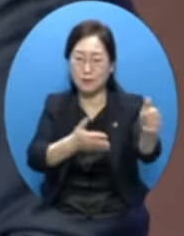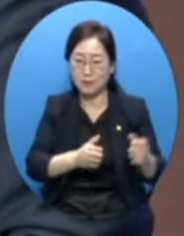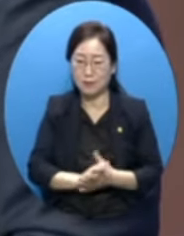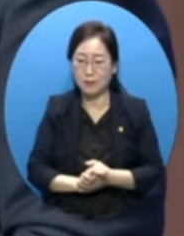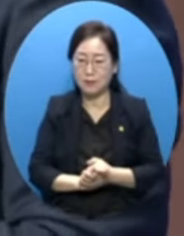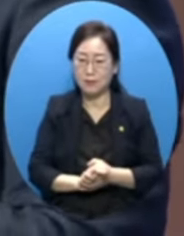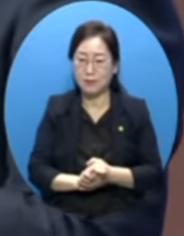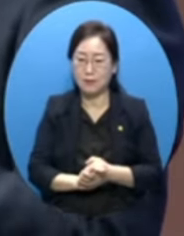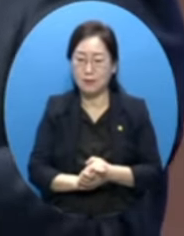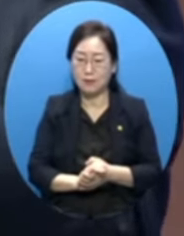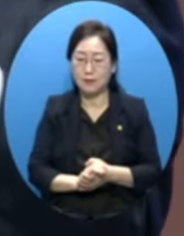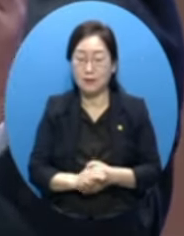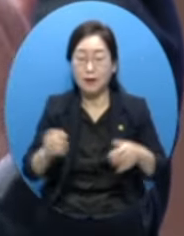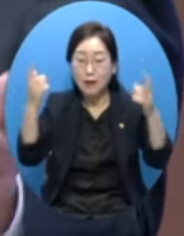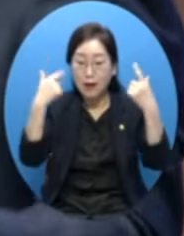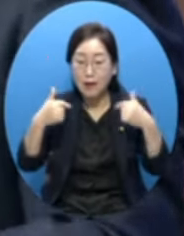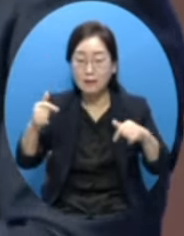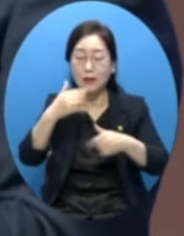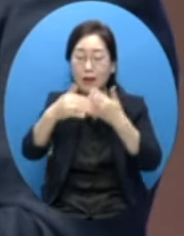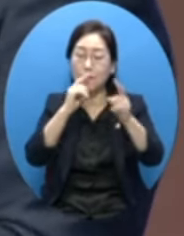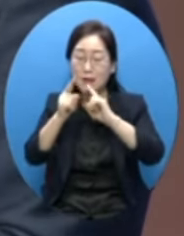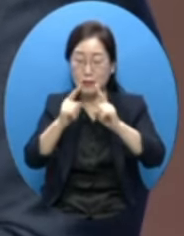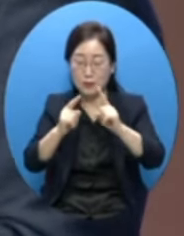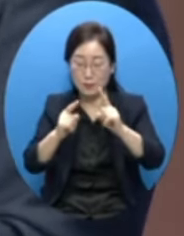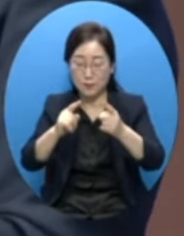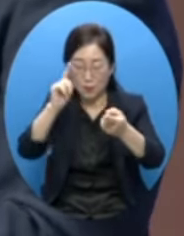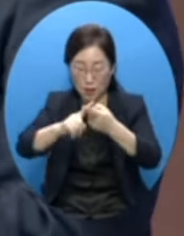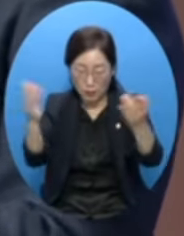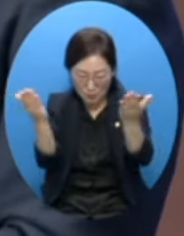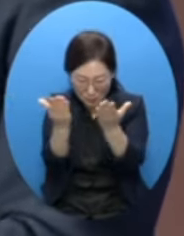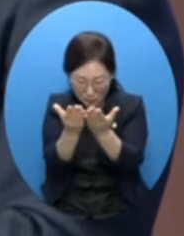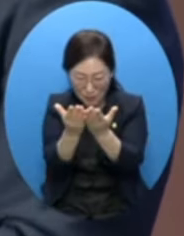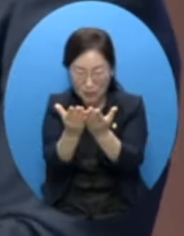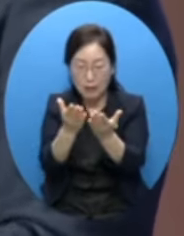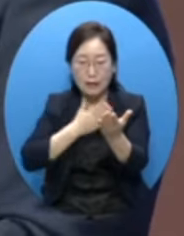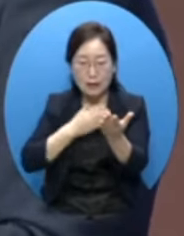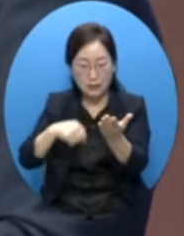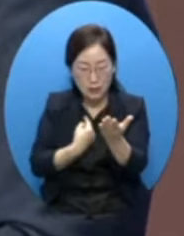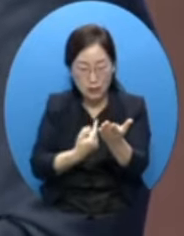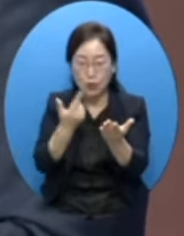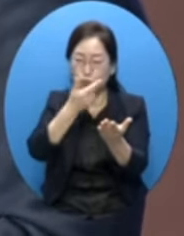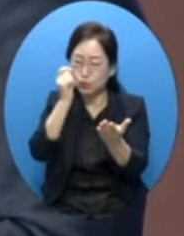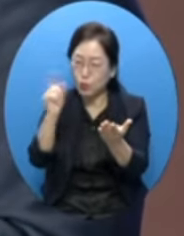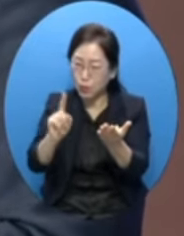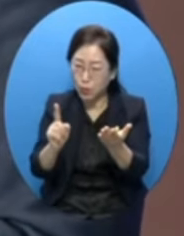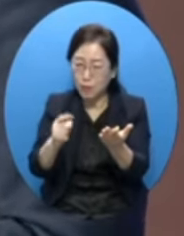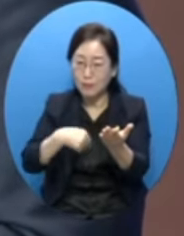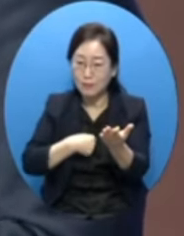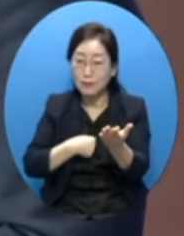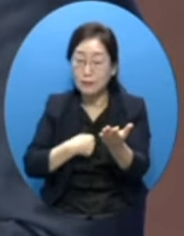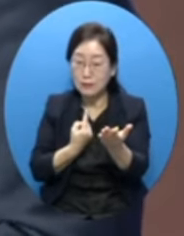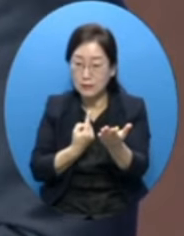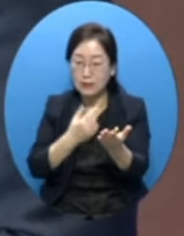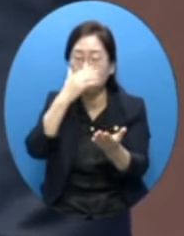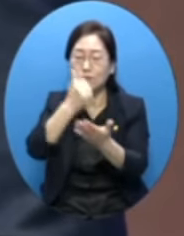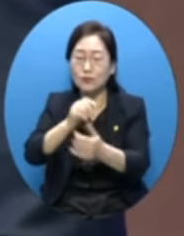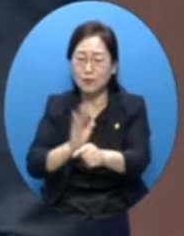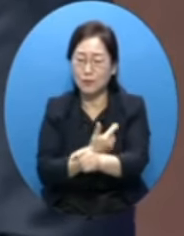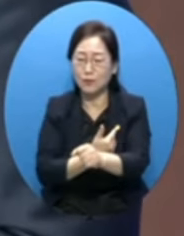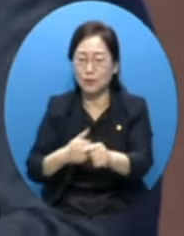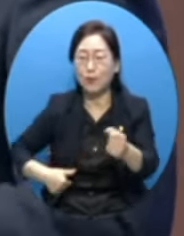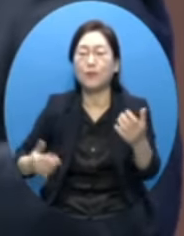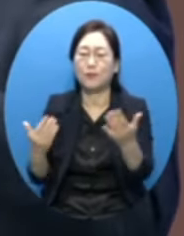것입니다. 언제나 말씀의 거울에 자신을 비춰보고 내 자신의 부족한 모습, 내 자신의 죄와 허물을